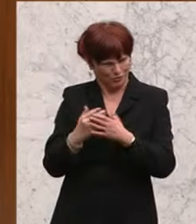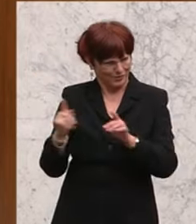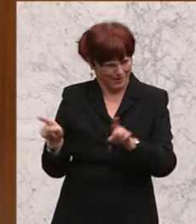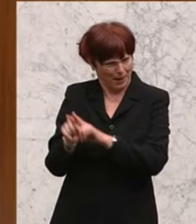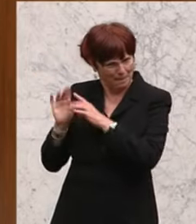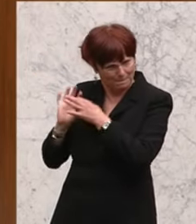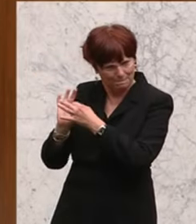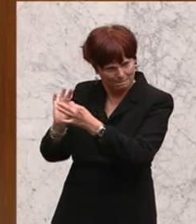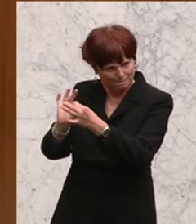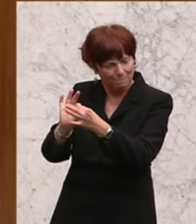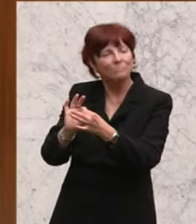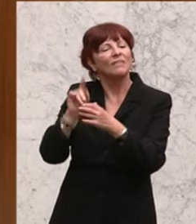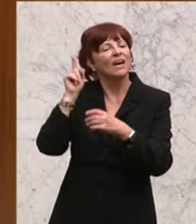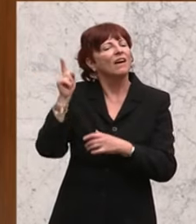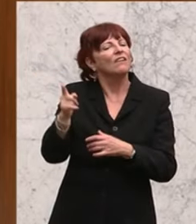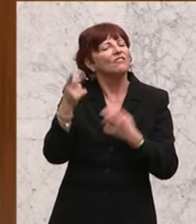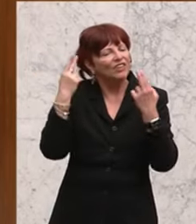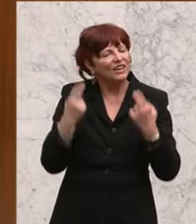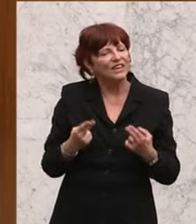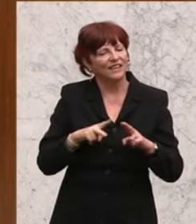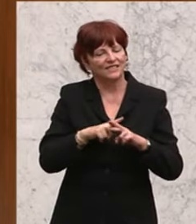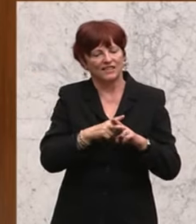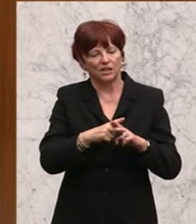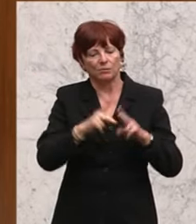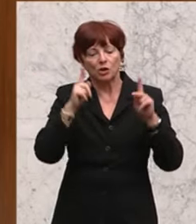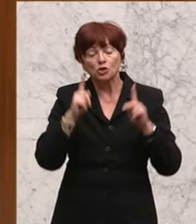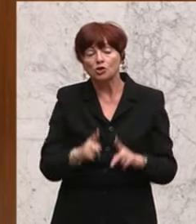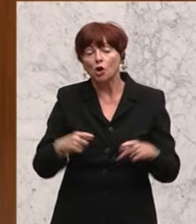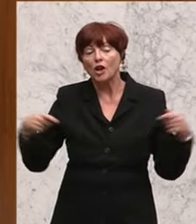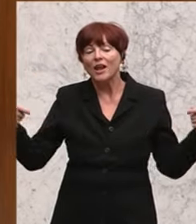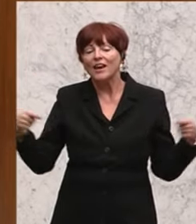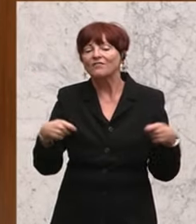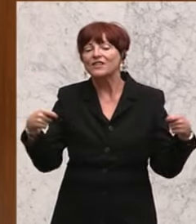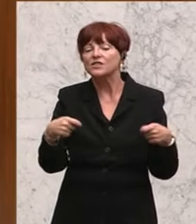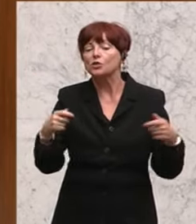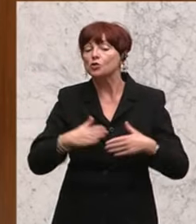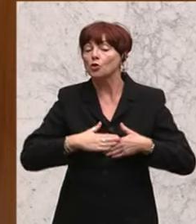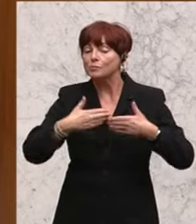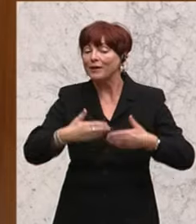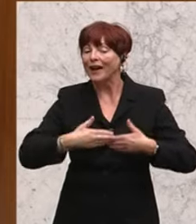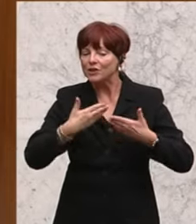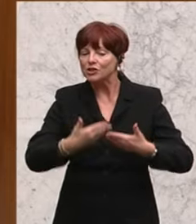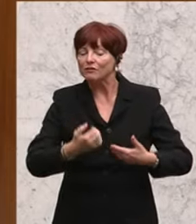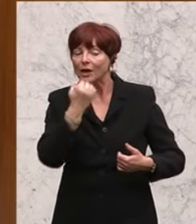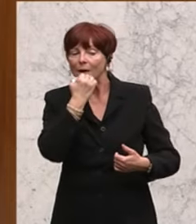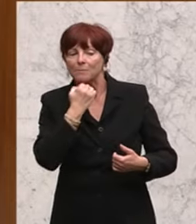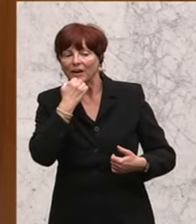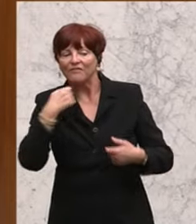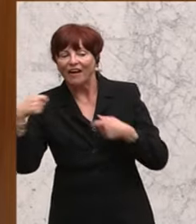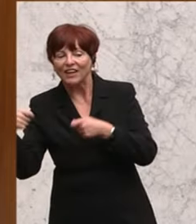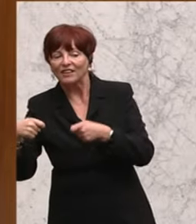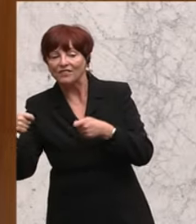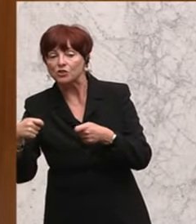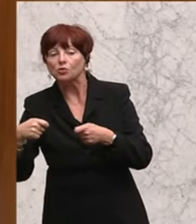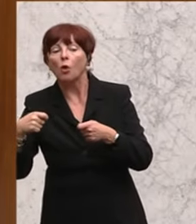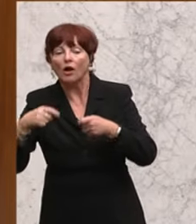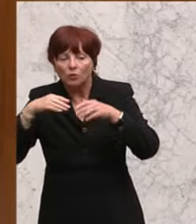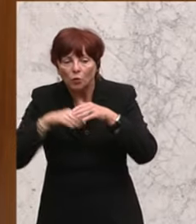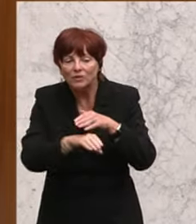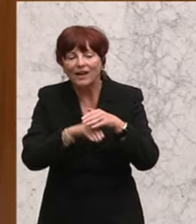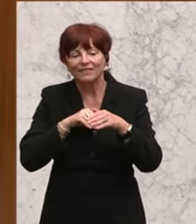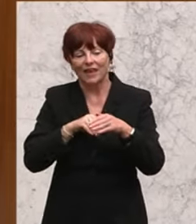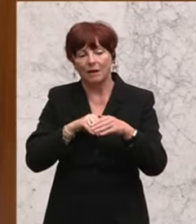es darum geht, kurzfristig die Investitionsbereitschaft der privaten Investoren, Unternehmern